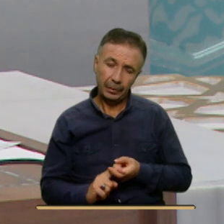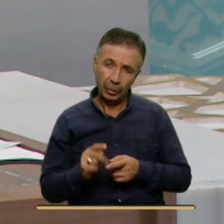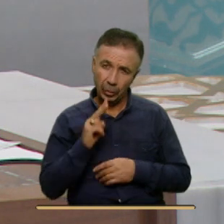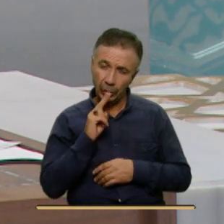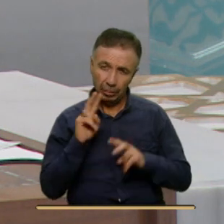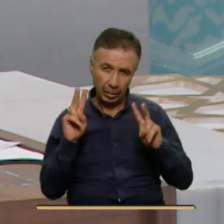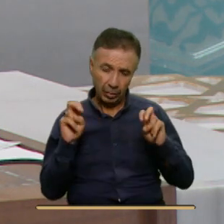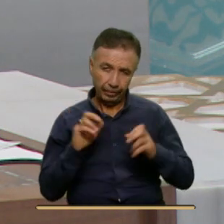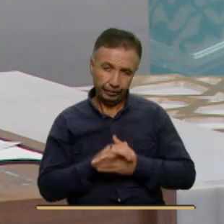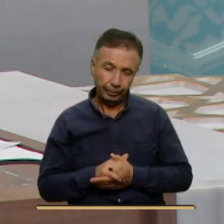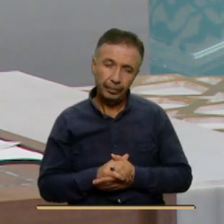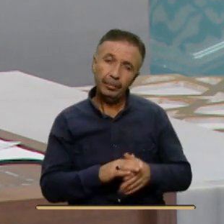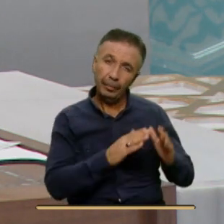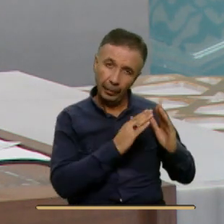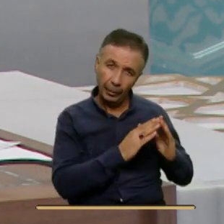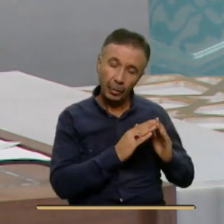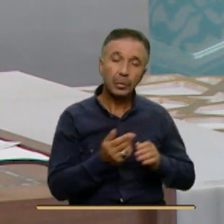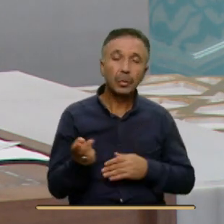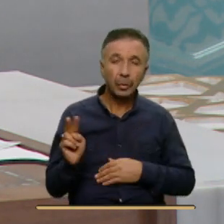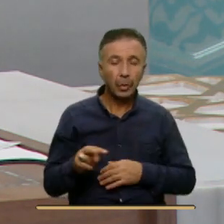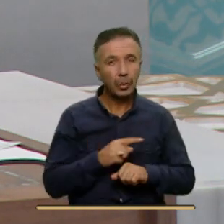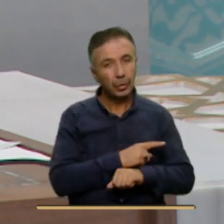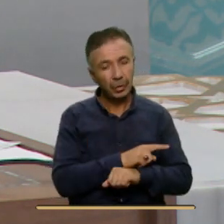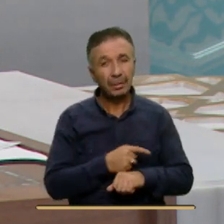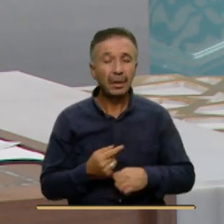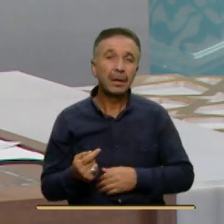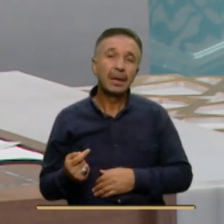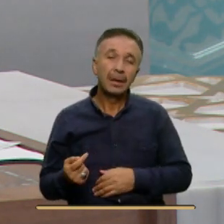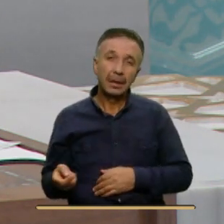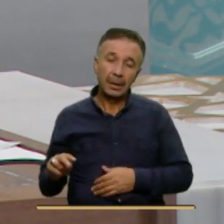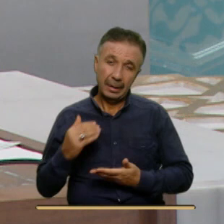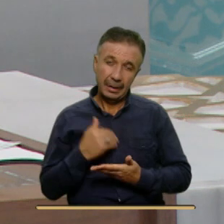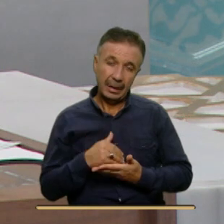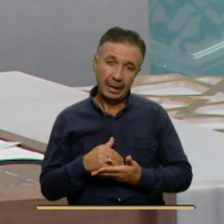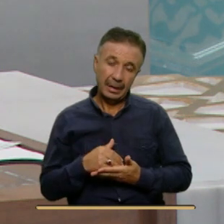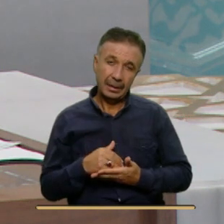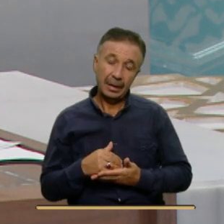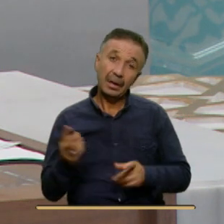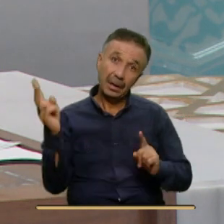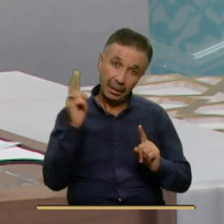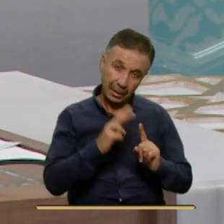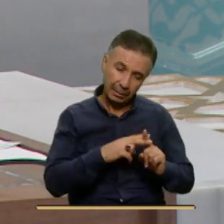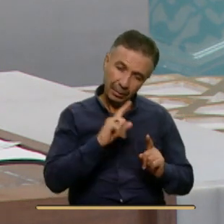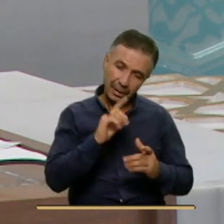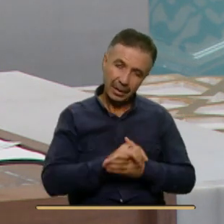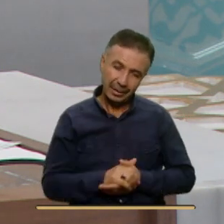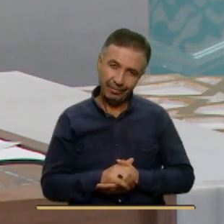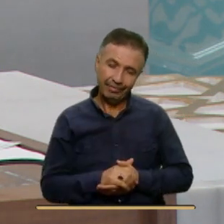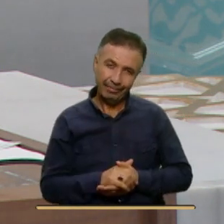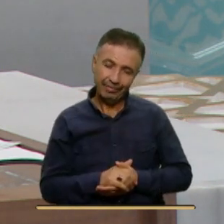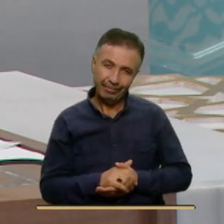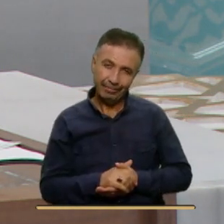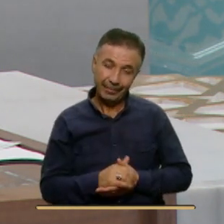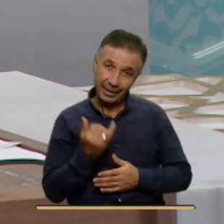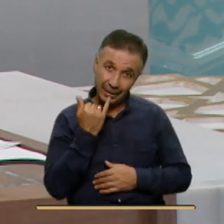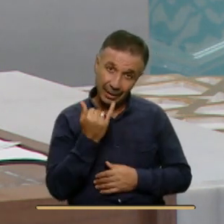husus, komşumuz öldüğünde cenazesine iştirak etmektir, taziyesinde